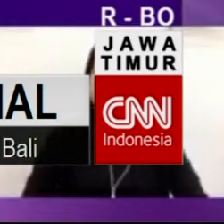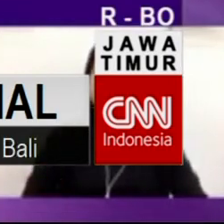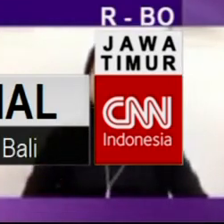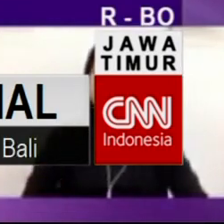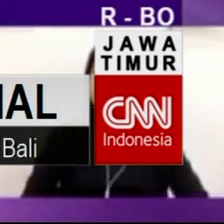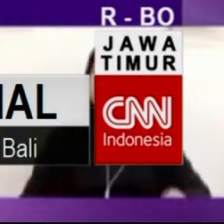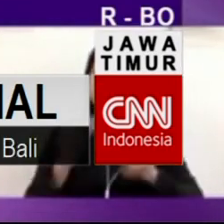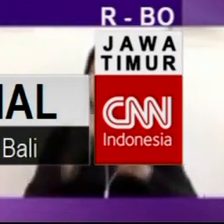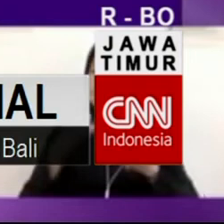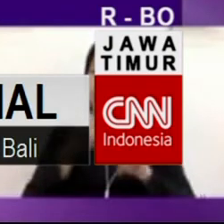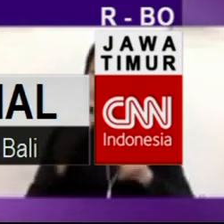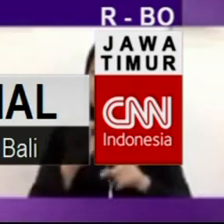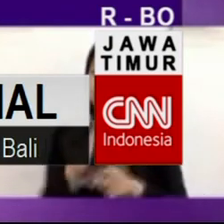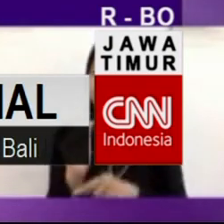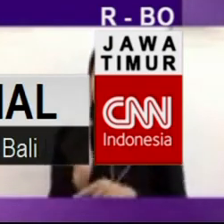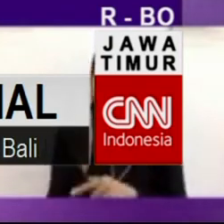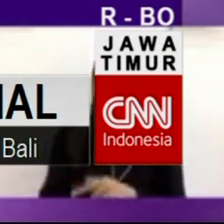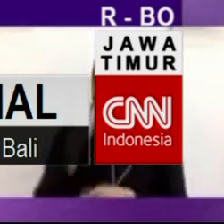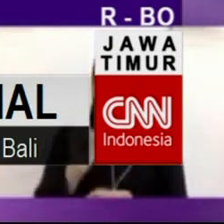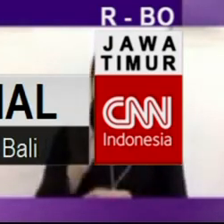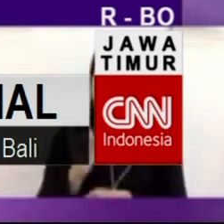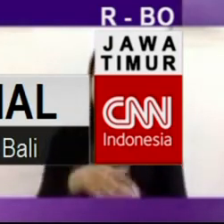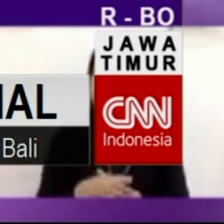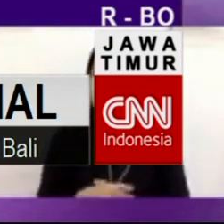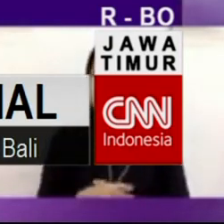loyalitas kita dan juga